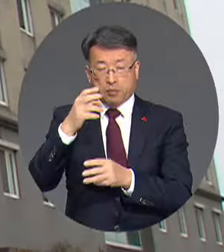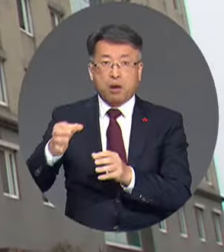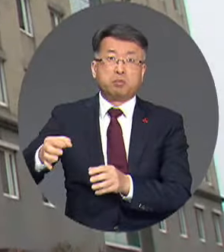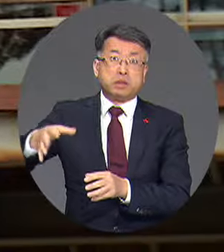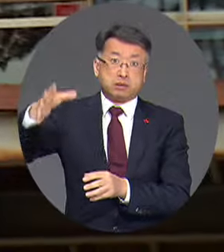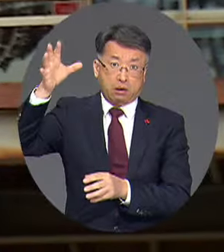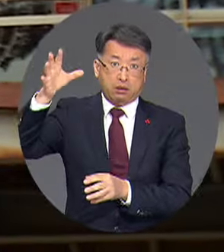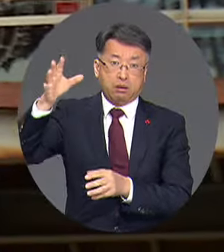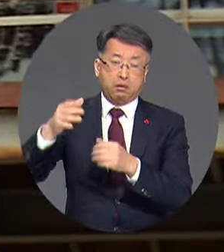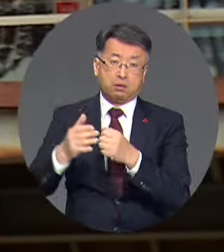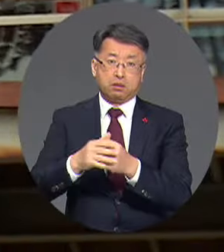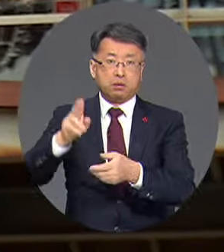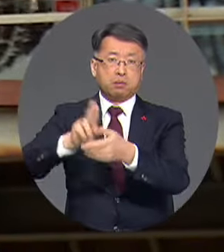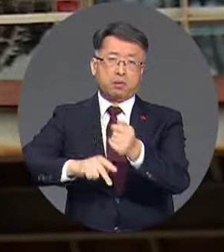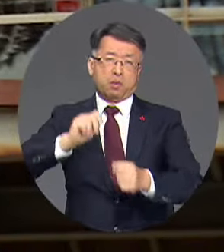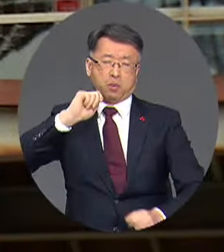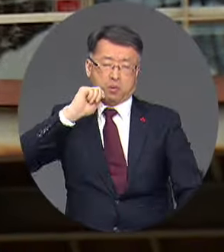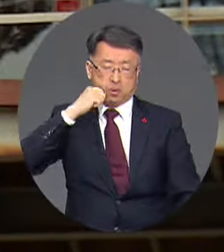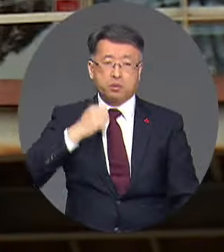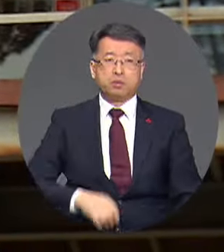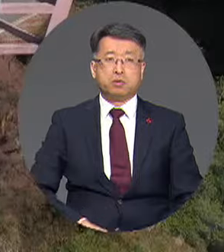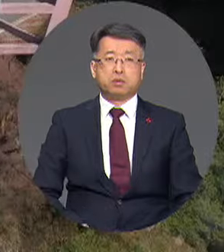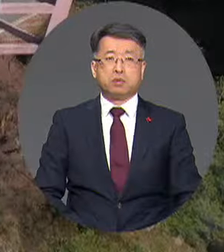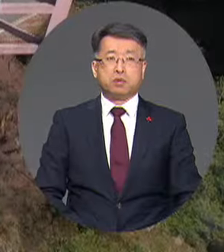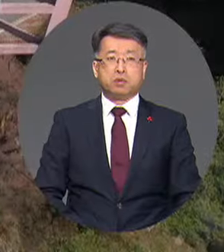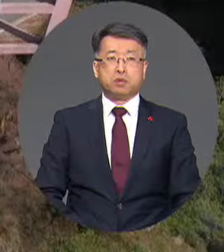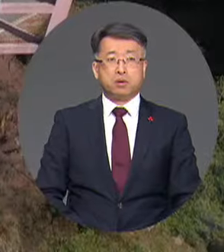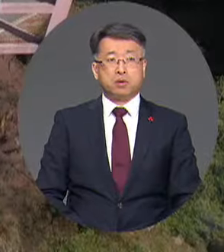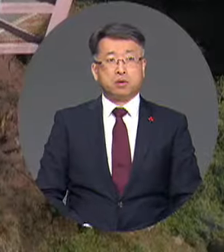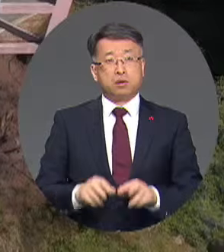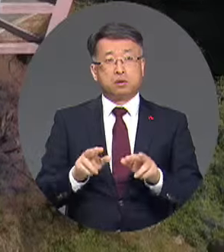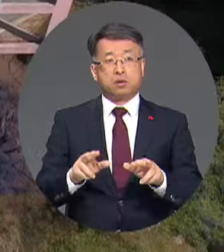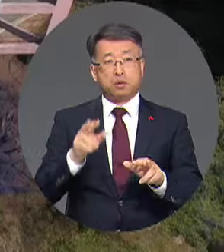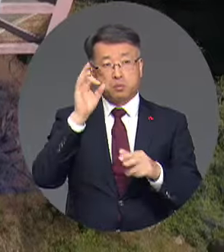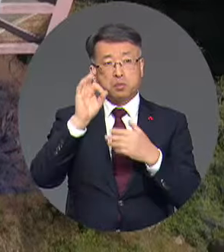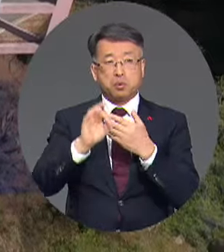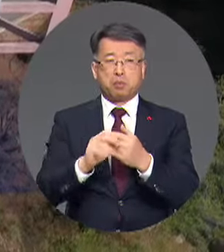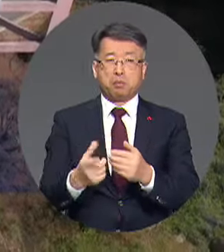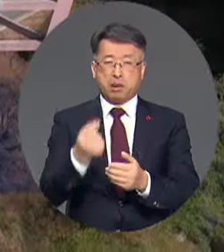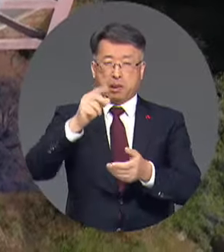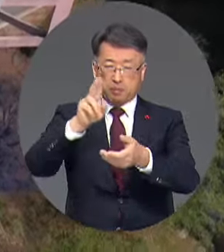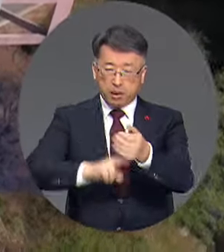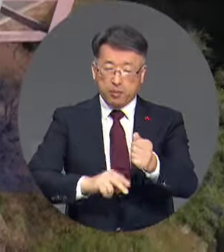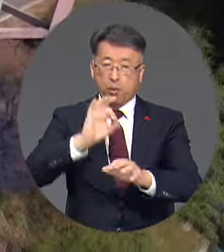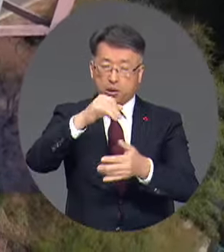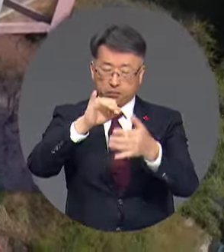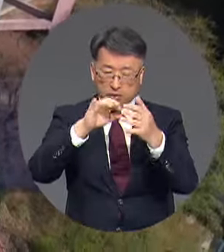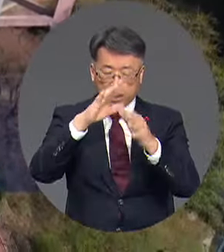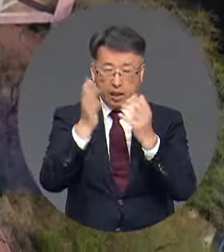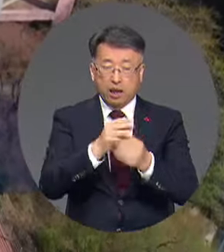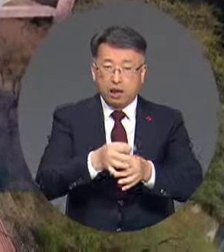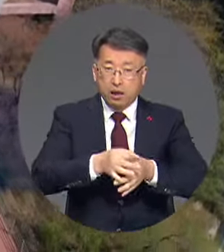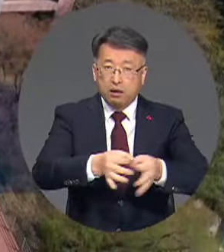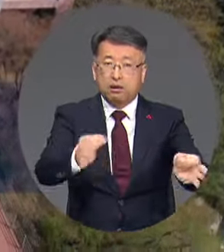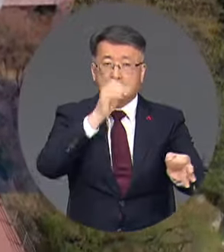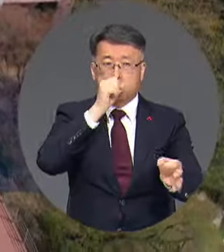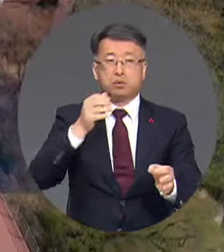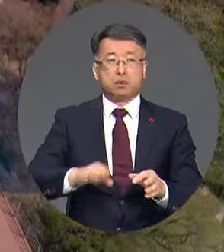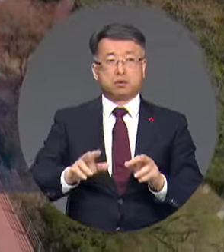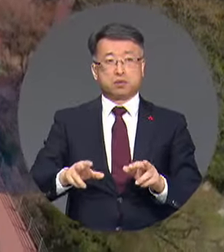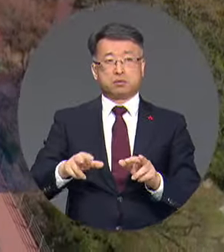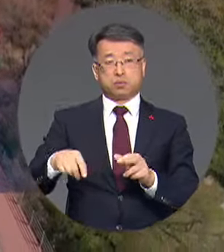높게 나오면서 매각의 난항이 예상됩니다 빨리 매각돼 가지고 거라든지 이런게 처리가 되면 좋은데 저희들은 뭐